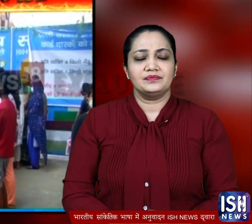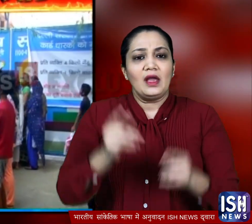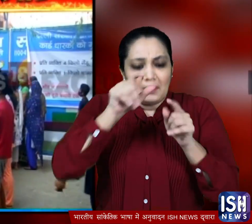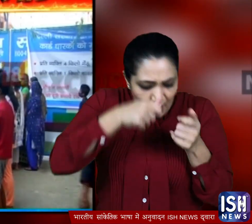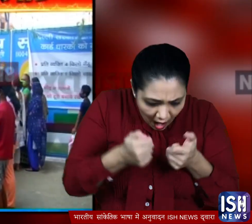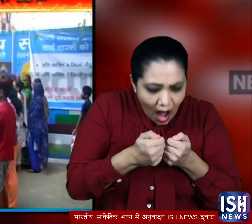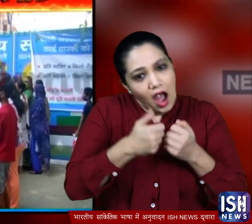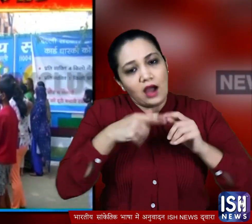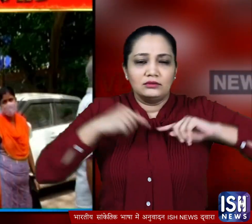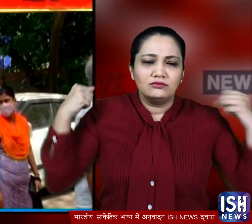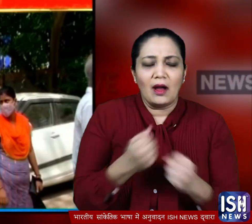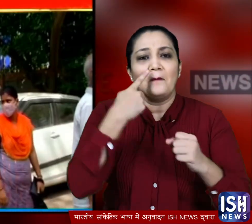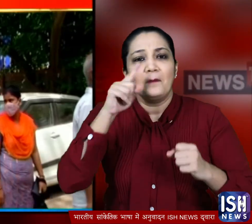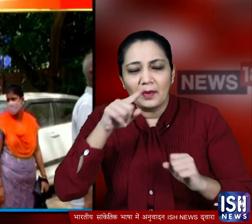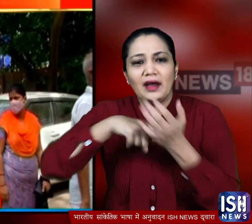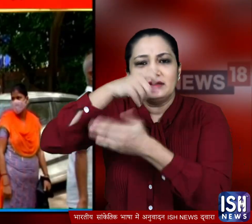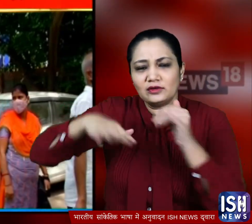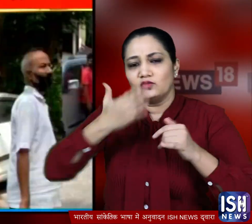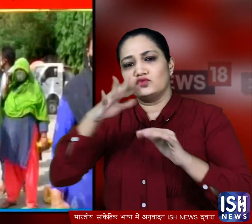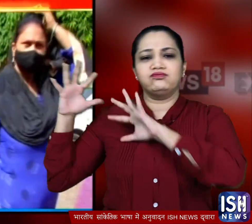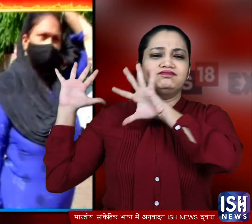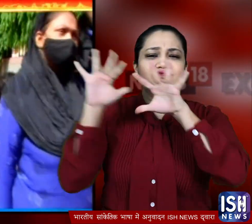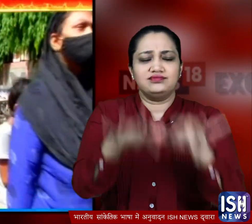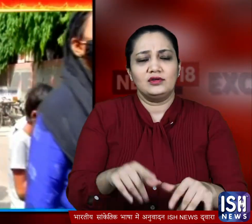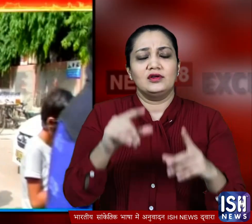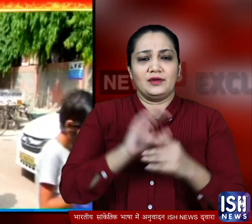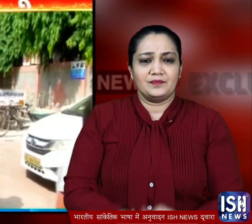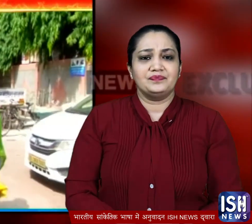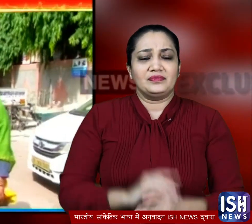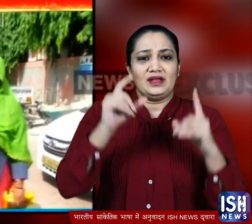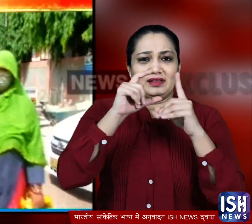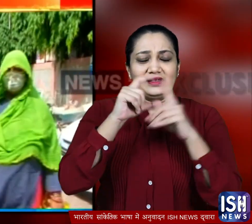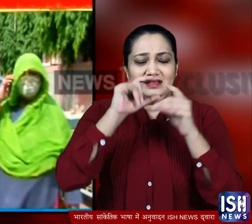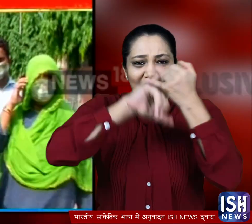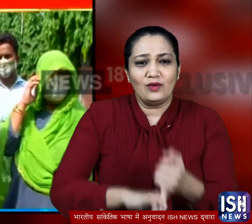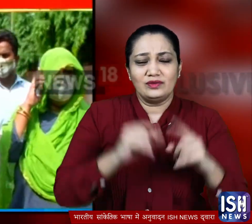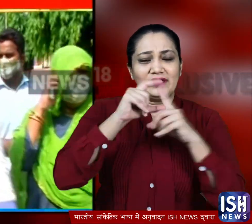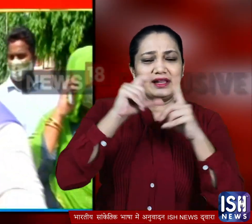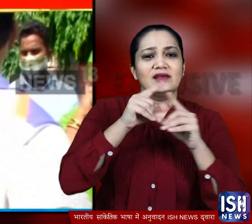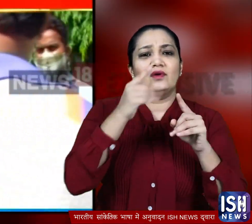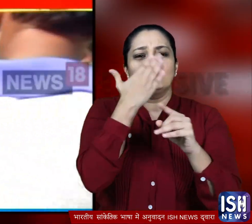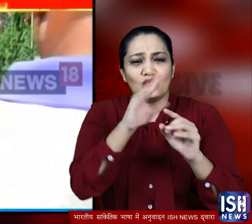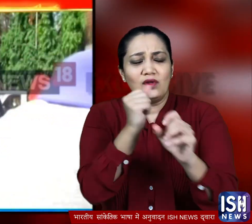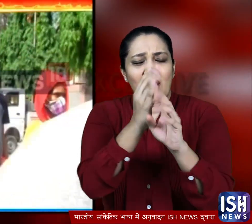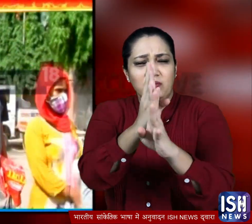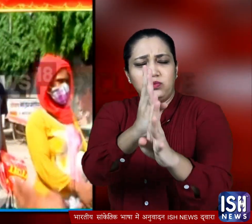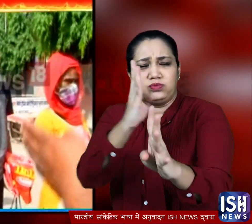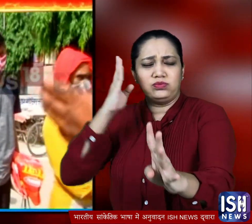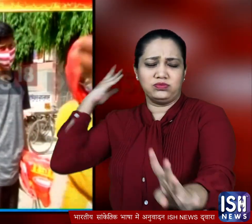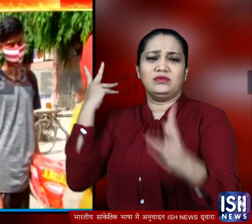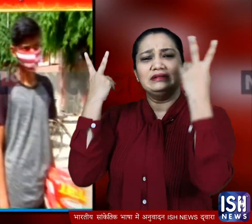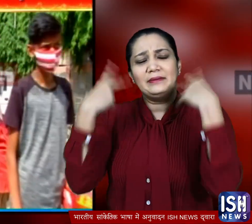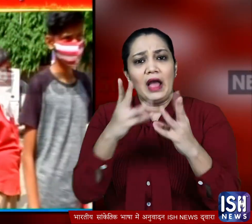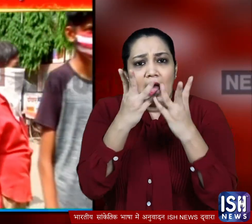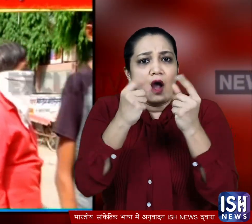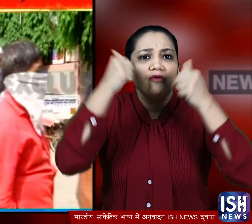कई इलाकों में छात्रों के माता पिता और रिश्तेदार स्कूल पहुंच गए। दक्षिणी दिल्ली के शाहपुर जाट गांव के सरकारी स्कूल के बाहर तो इतने लोग इकट्ठा हो गए